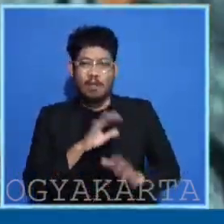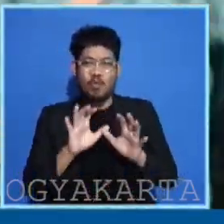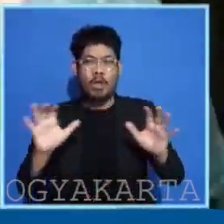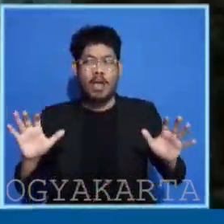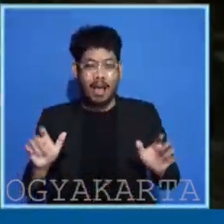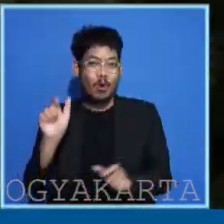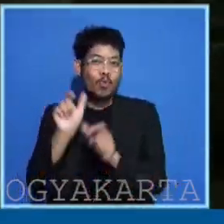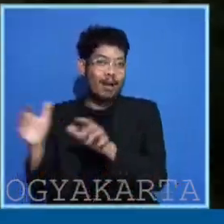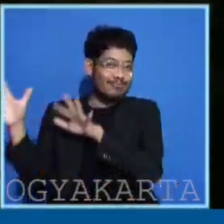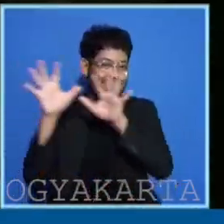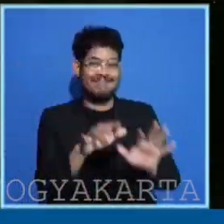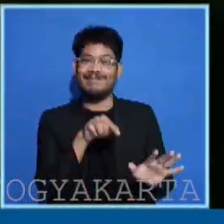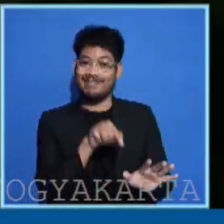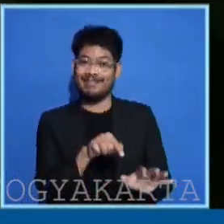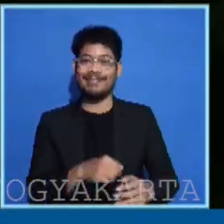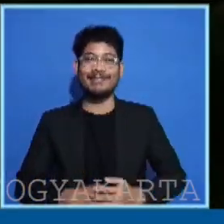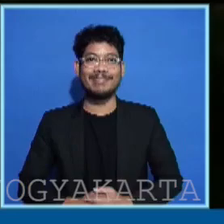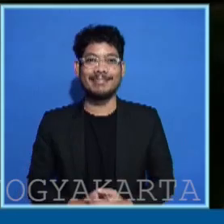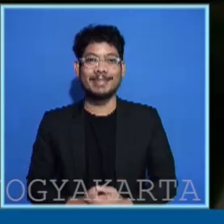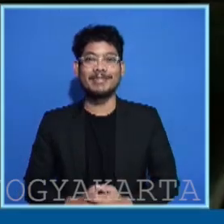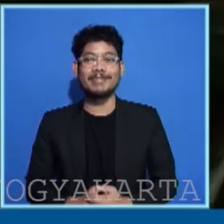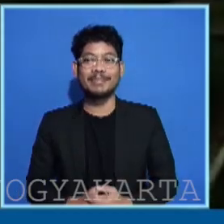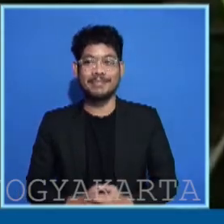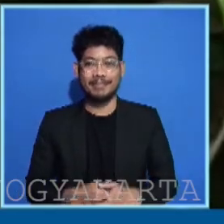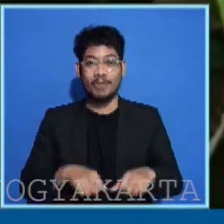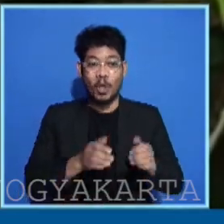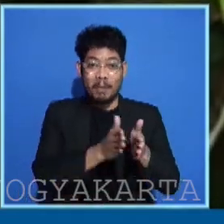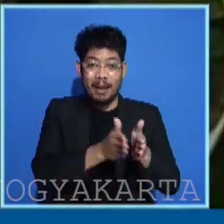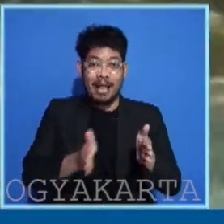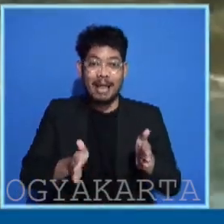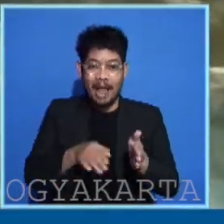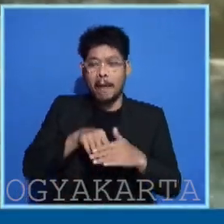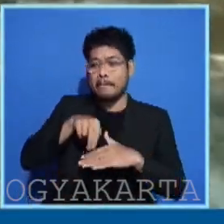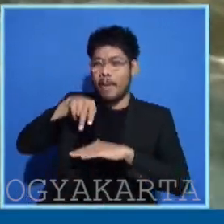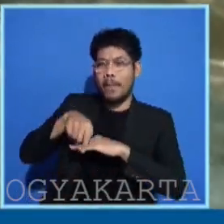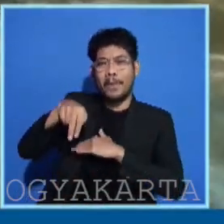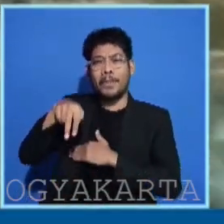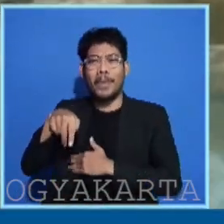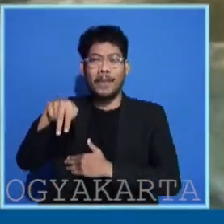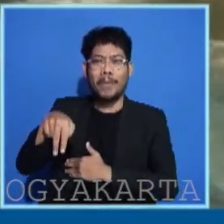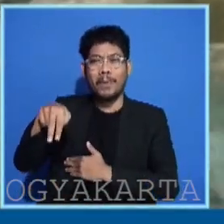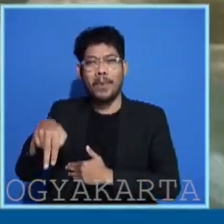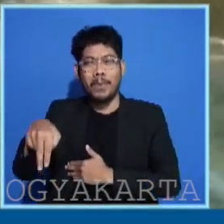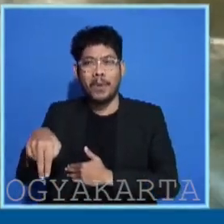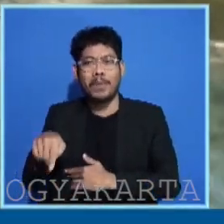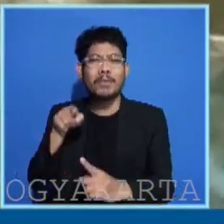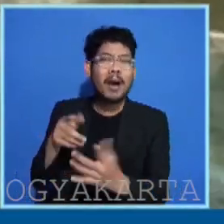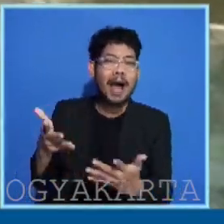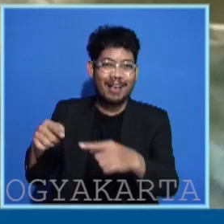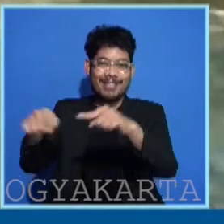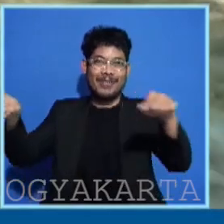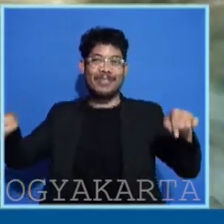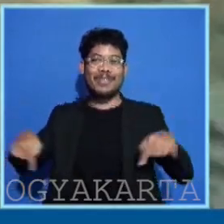Lumampah tepiipun utawis 50 meter saking parkiran panjenengan sampun dipun segahi wontenipun setunggaling blumbang ingkang gadhah werni ijem